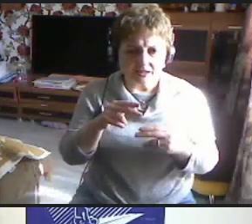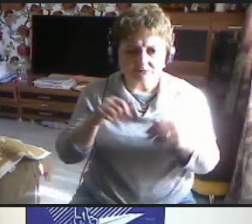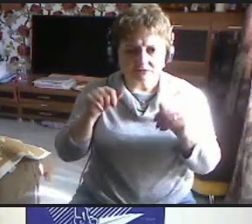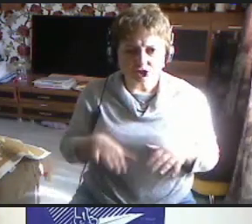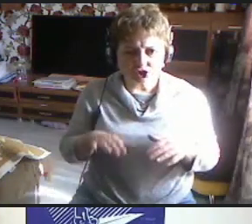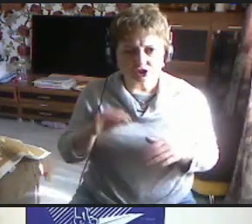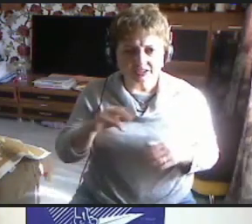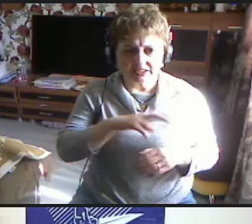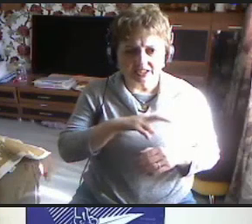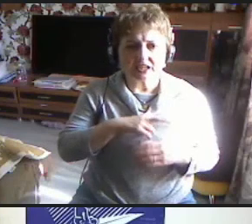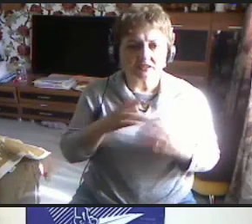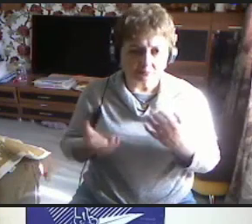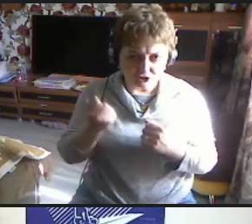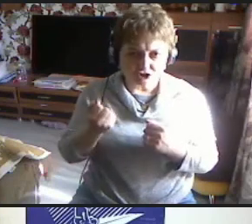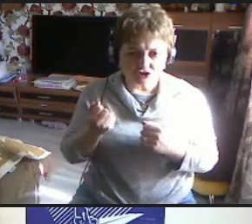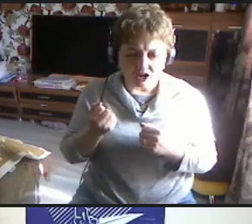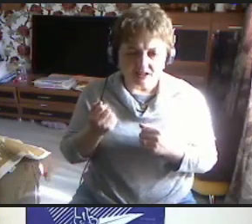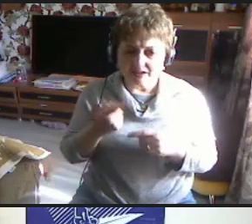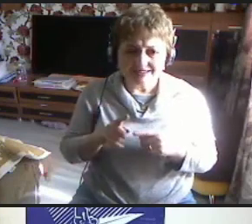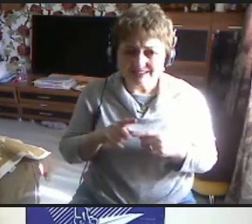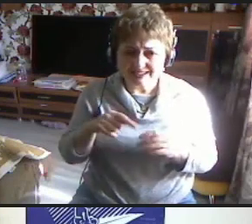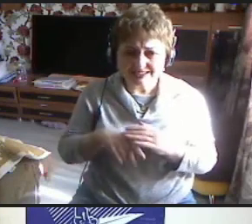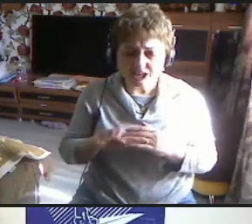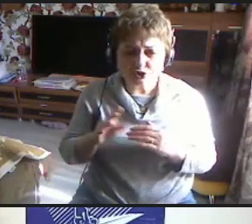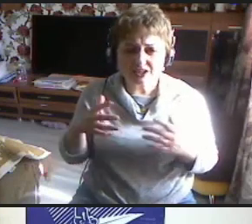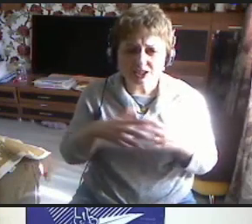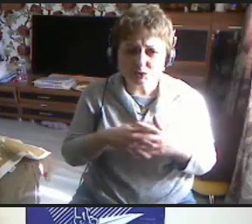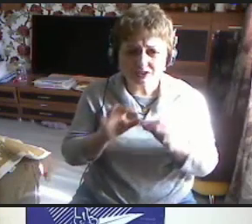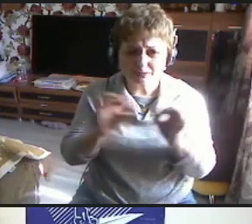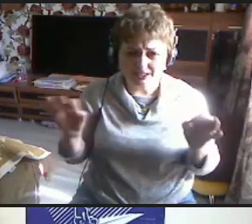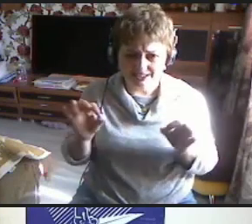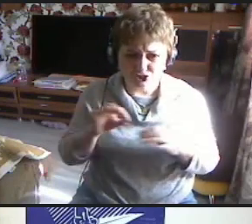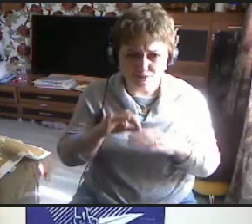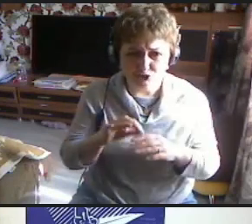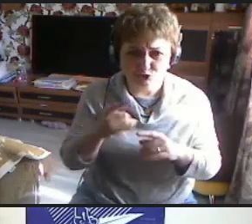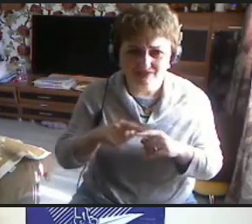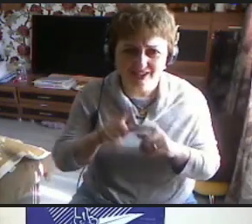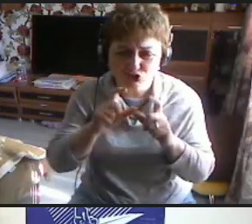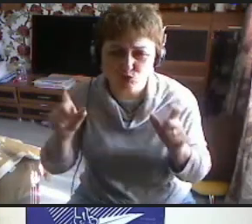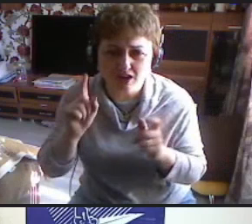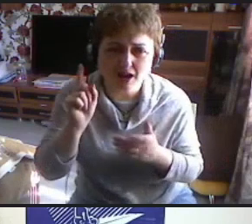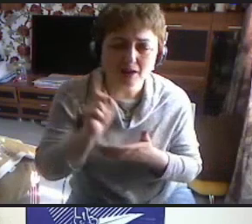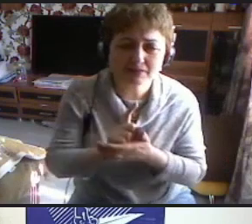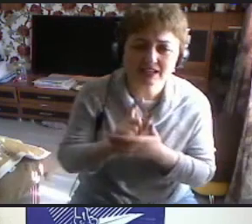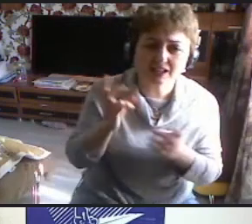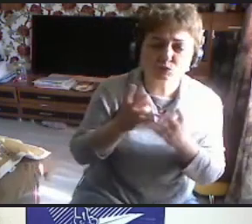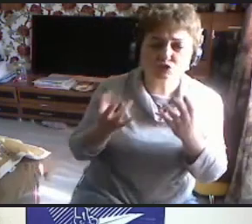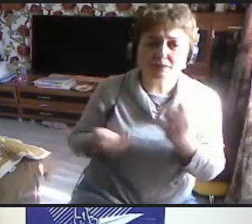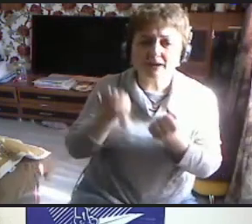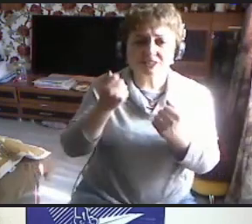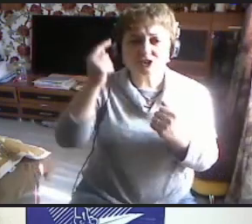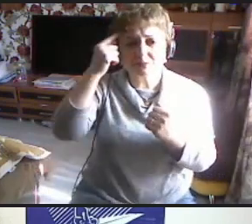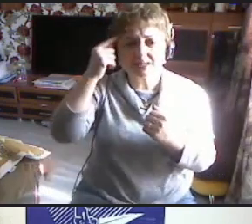поддержал, это не значит, что инклюзия блестяще пройдет в этой школе. Обязательно нужна поддержка и понимание со стороны